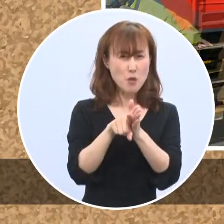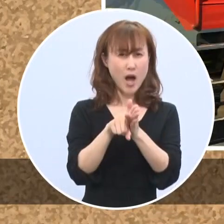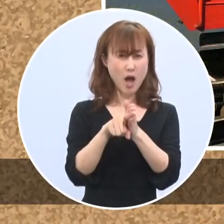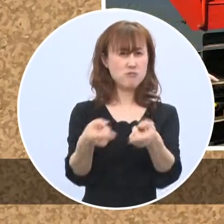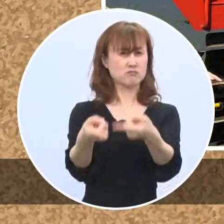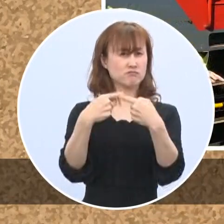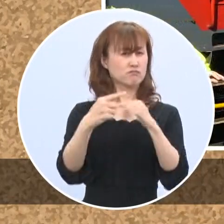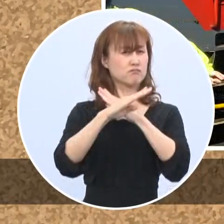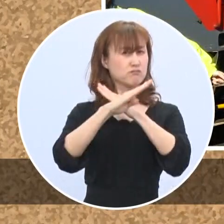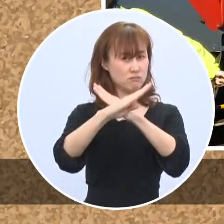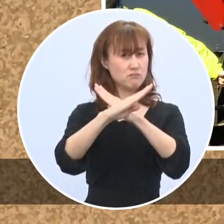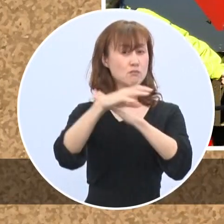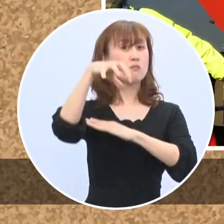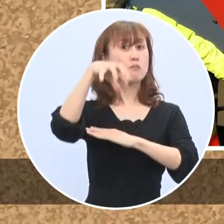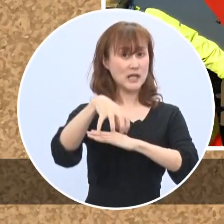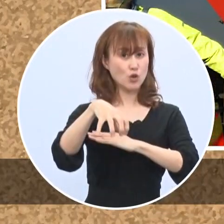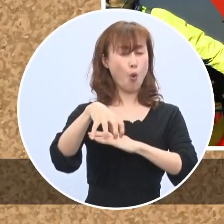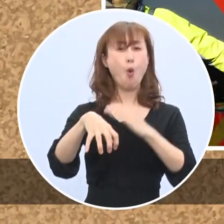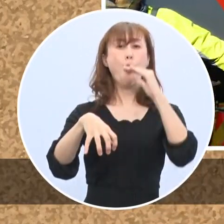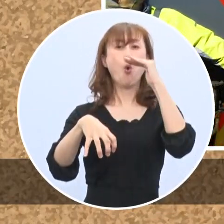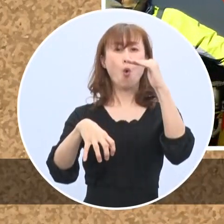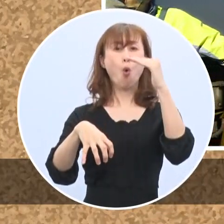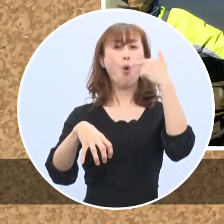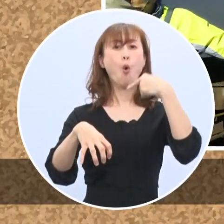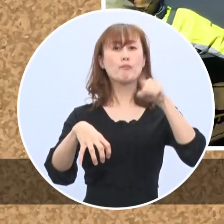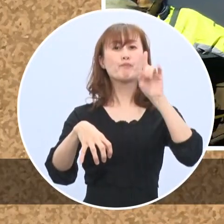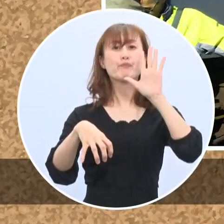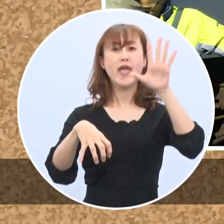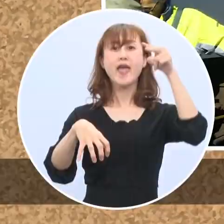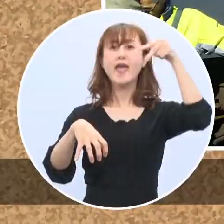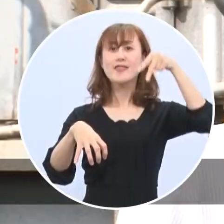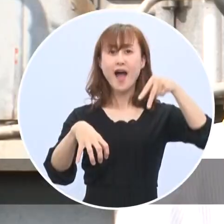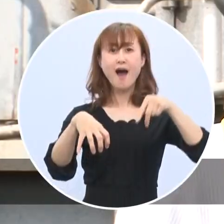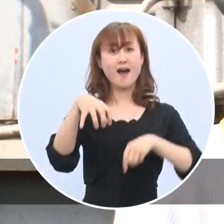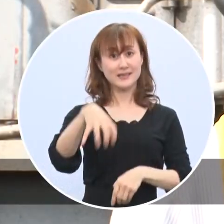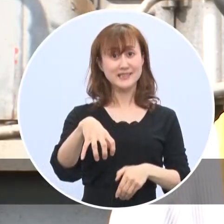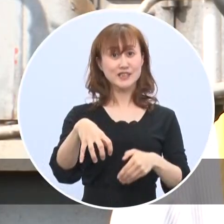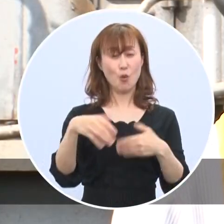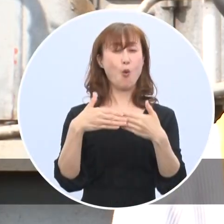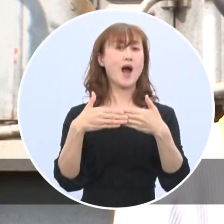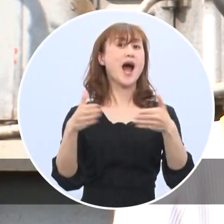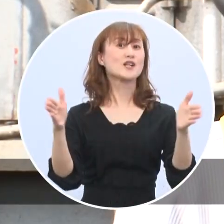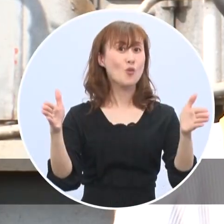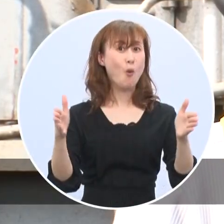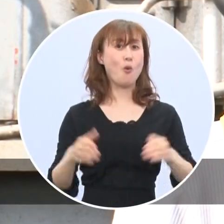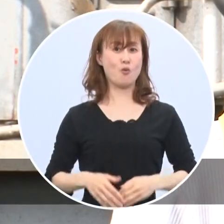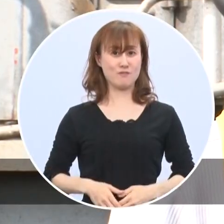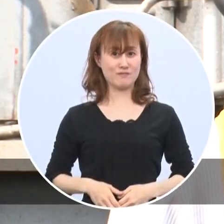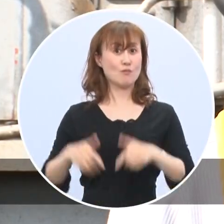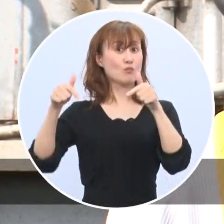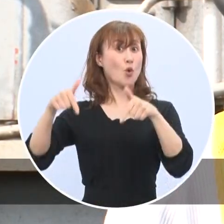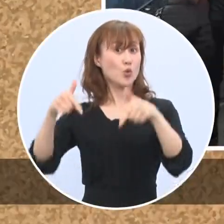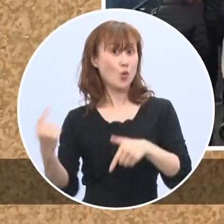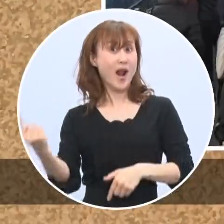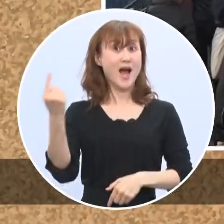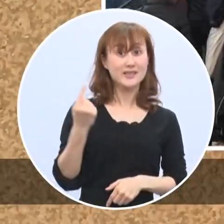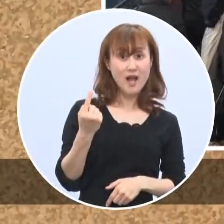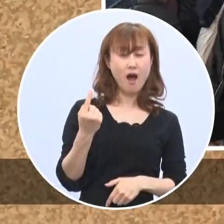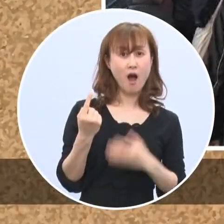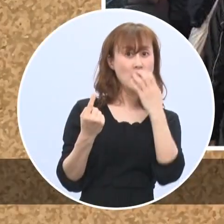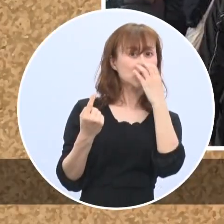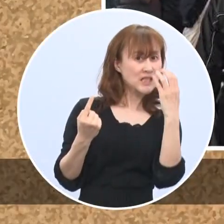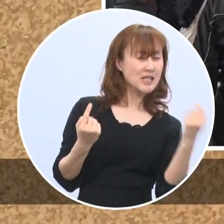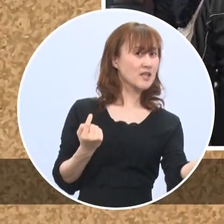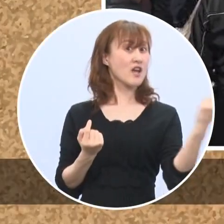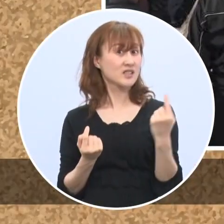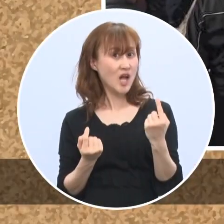だったコンテナ基地を始めて解放しました京都から来ましたとかですね新刊せーのってきたって